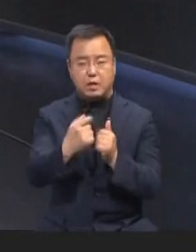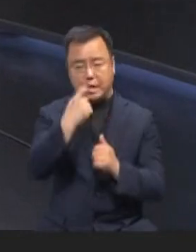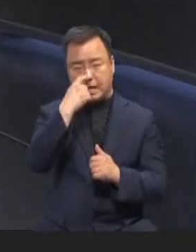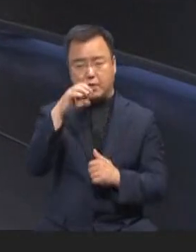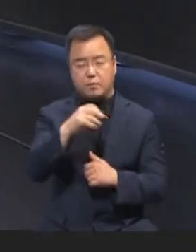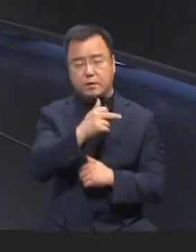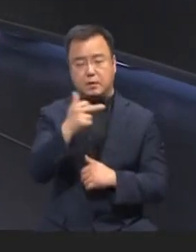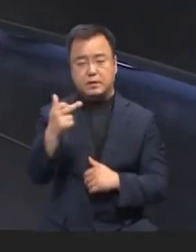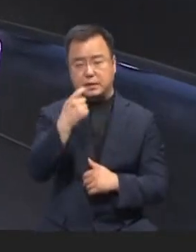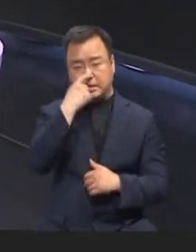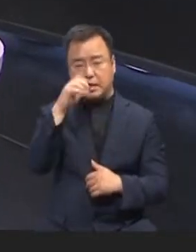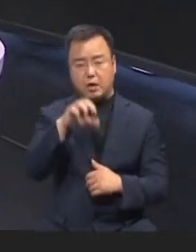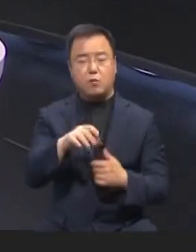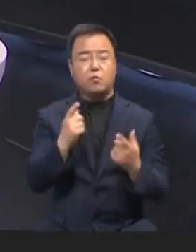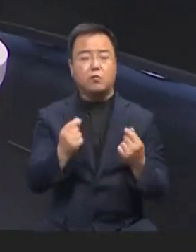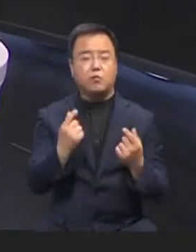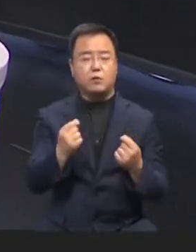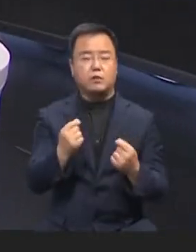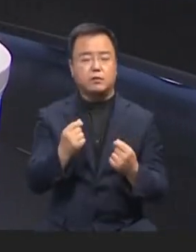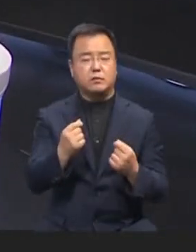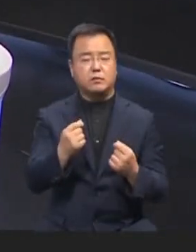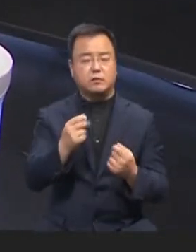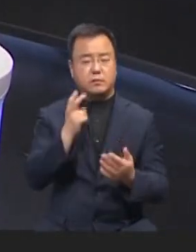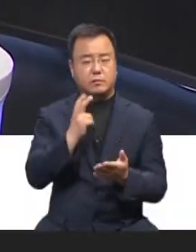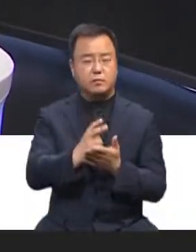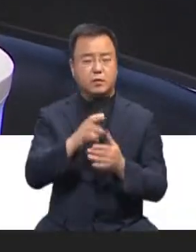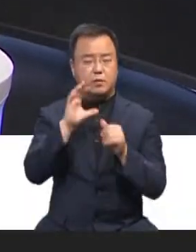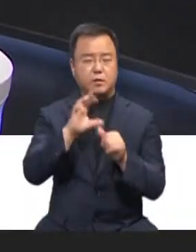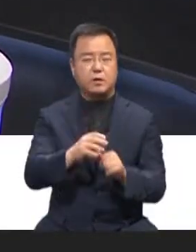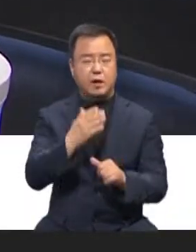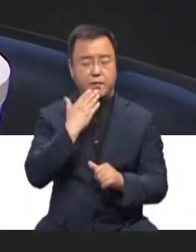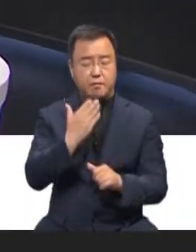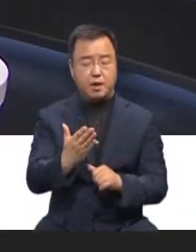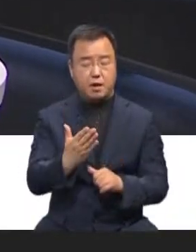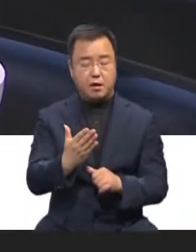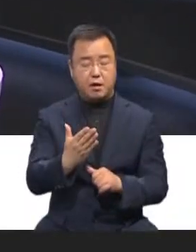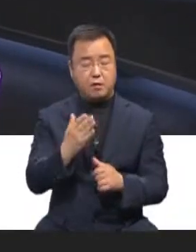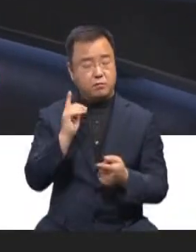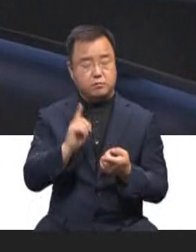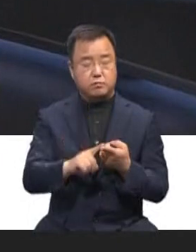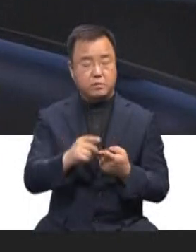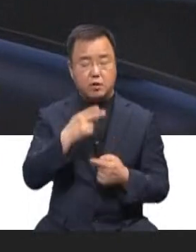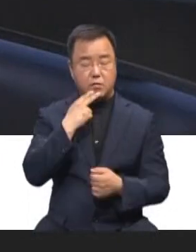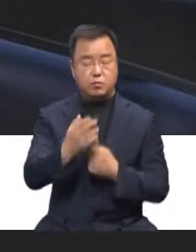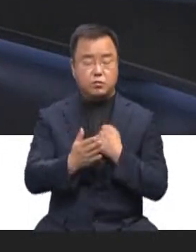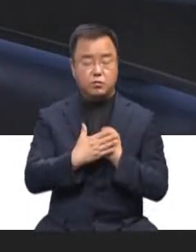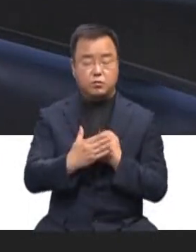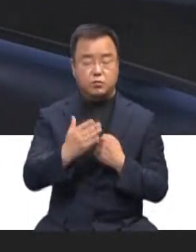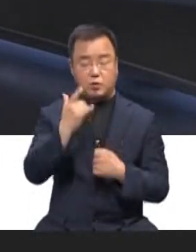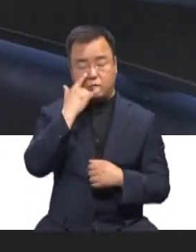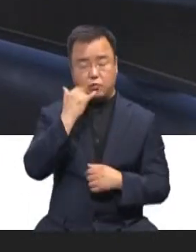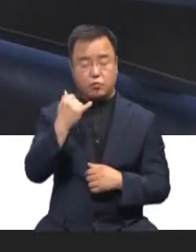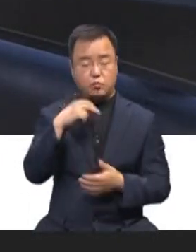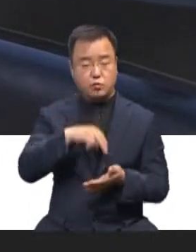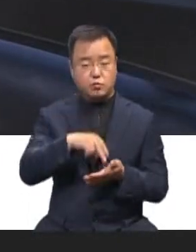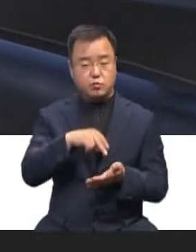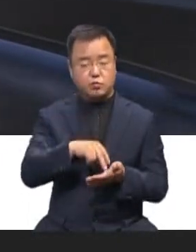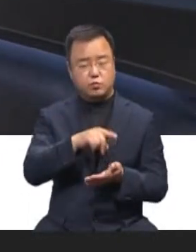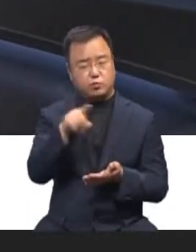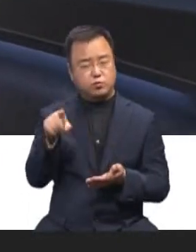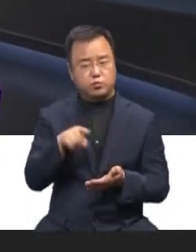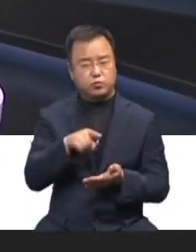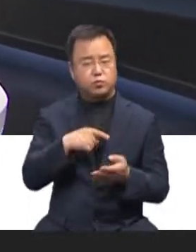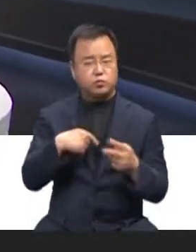하곤 처럼 보이거든요 이렇게 법으로 규제할 수 있는 방법이 마땅히 없다 보니까 학부모의 시각에서는 선뜻 좀